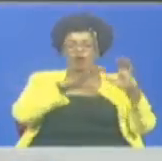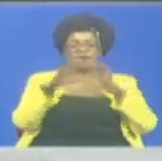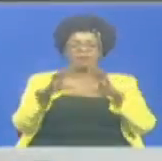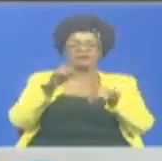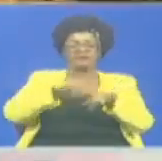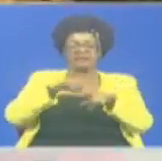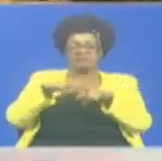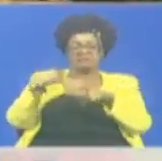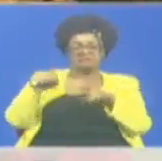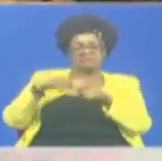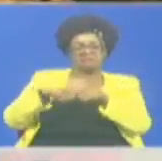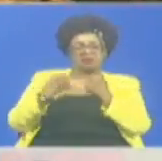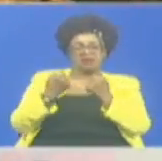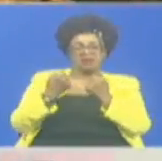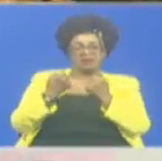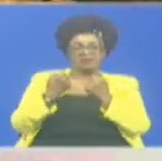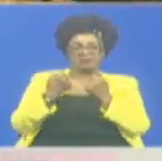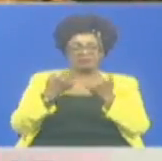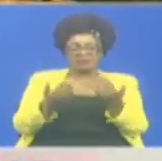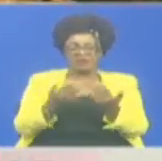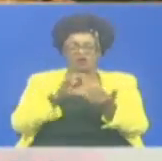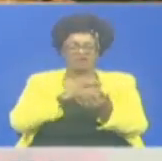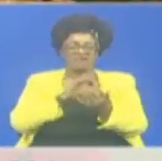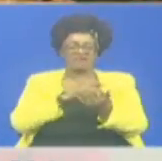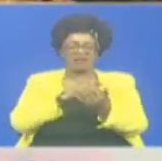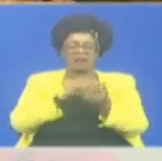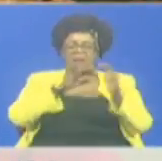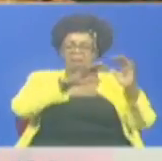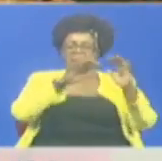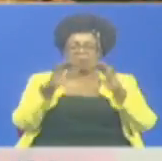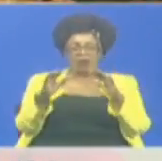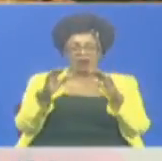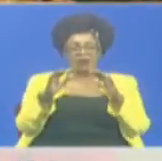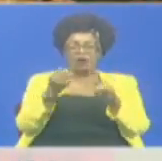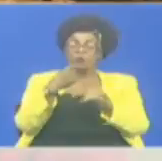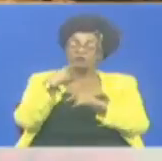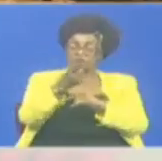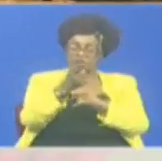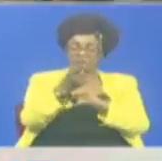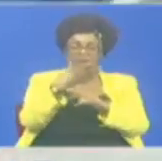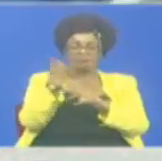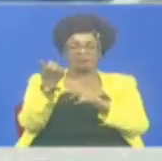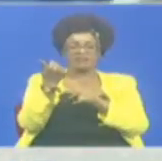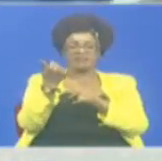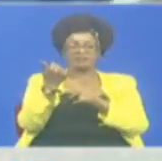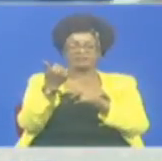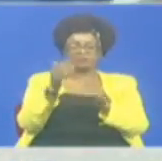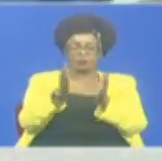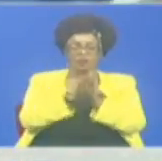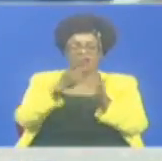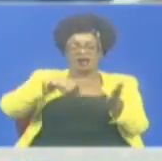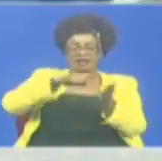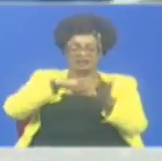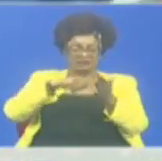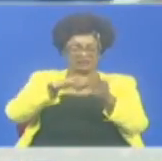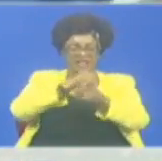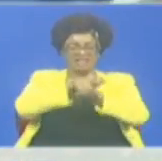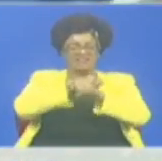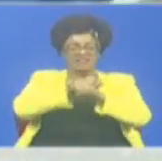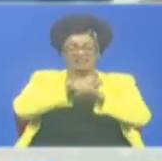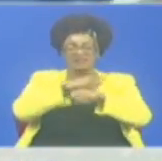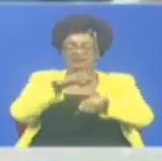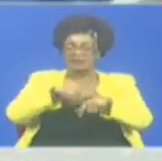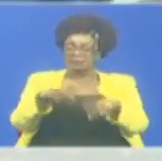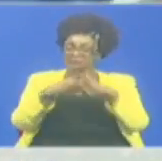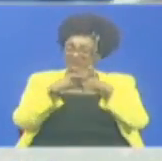collarbone, sasa alikuwa anaogopa kushika goli. Tukamwambia anze kucheza na sisi huko mbele. Sasa wakati alianza